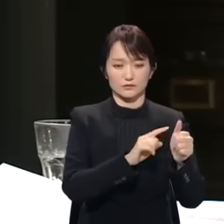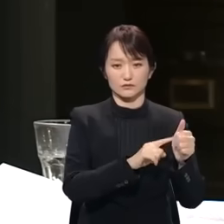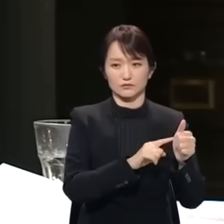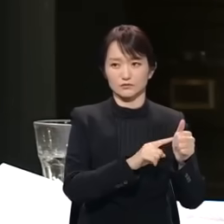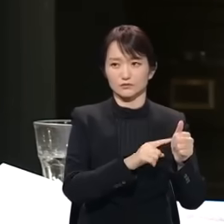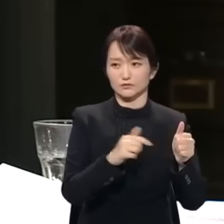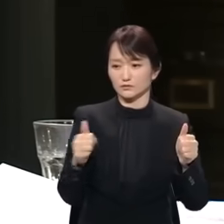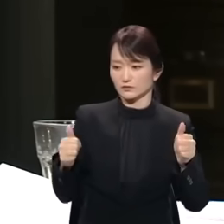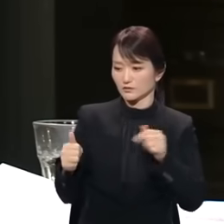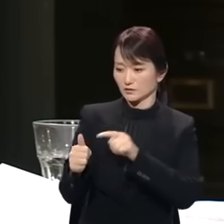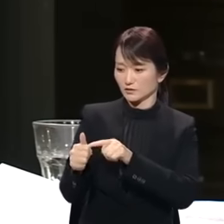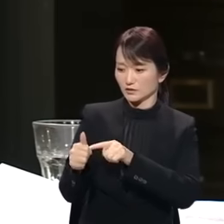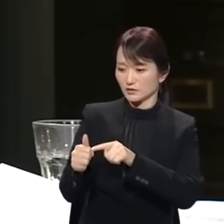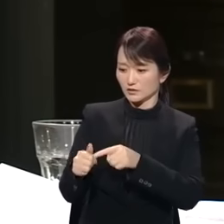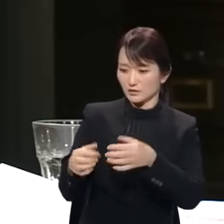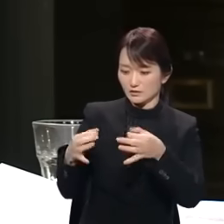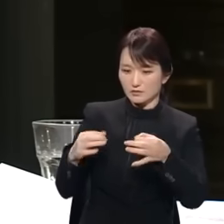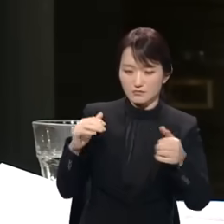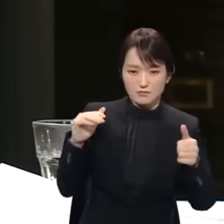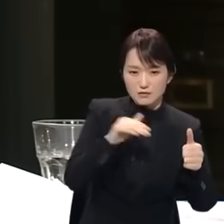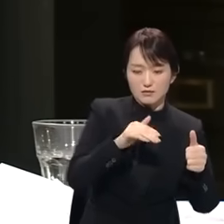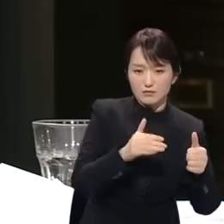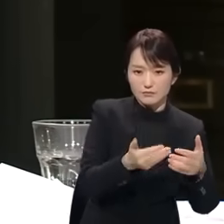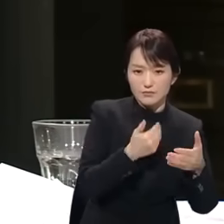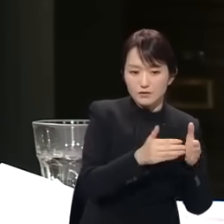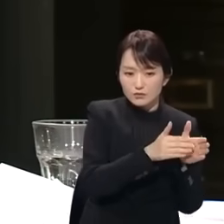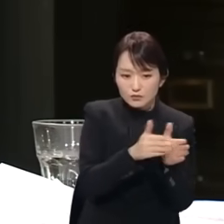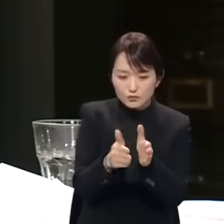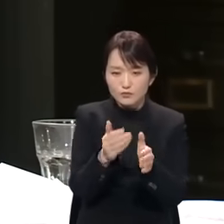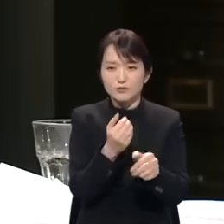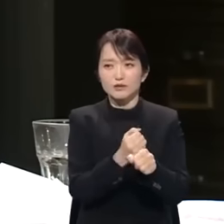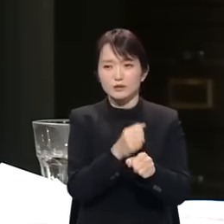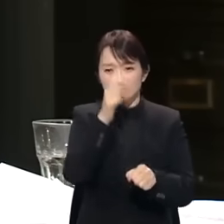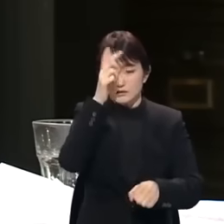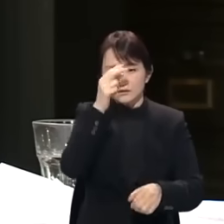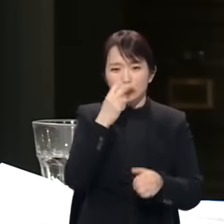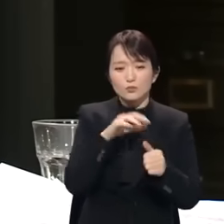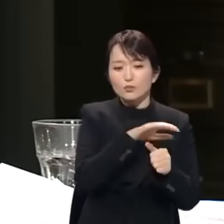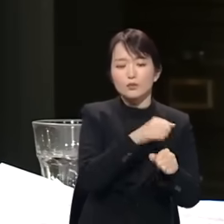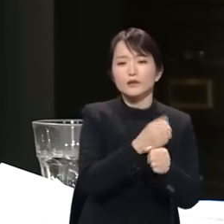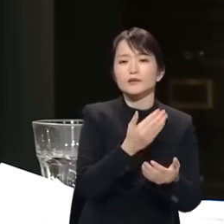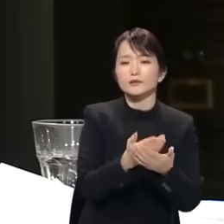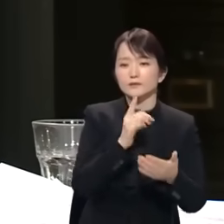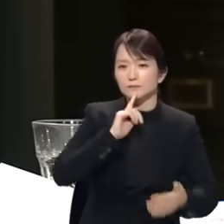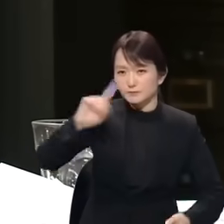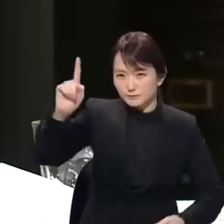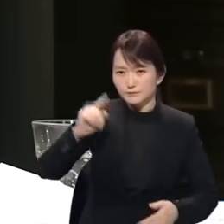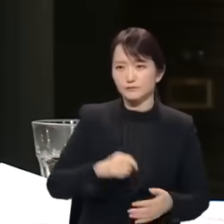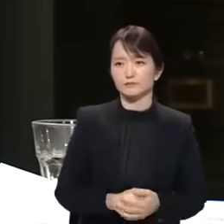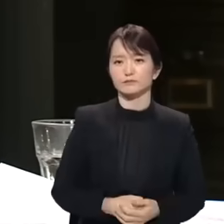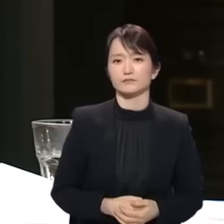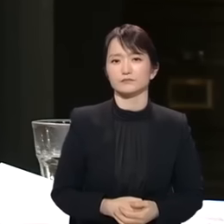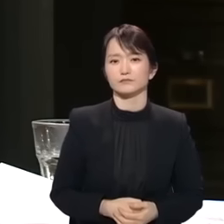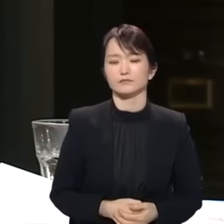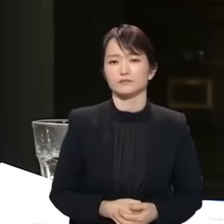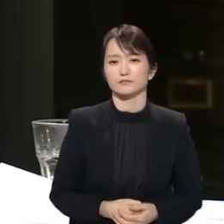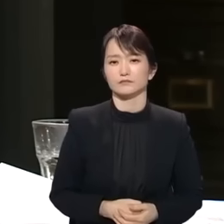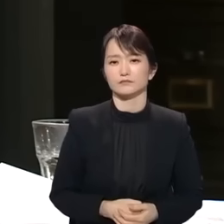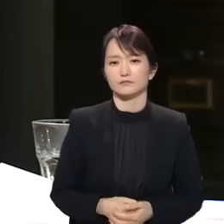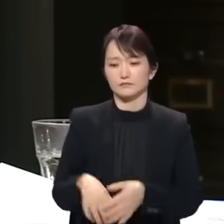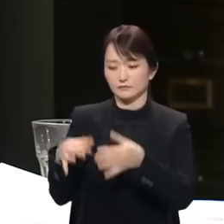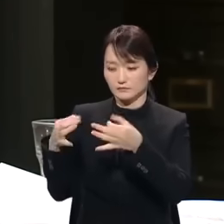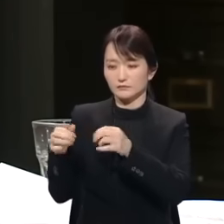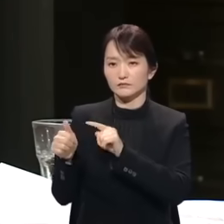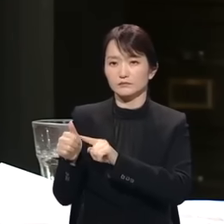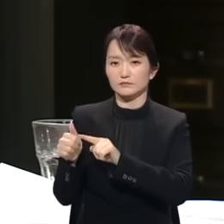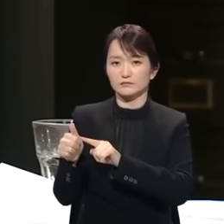저자의 위협에 대비해서 경찰에 신변보호를 요청해 사이 어 신변보호를 요청했을 정도로 저 김모라